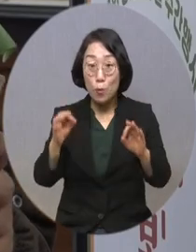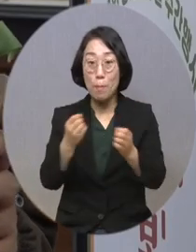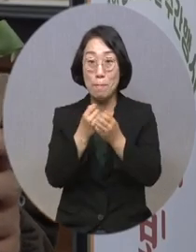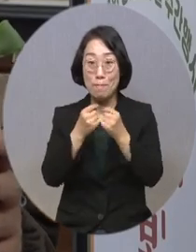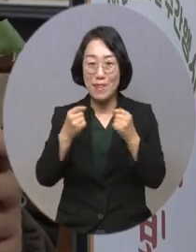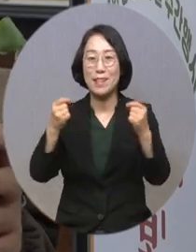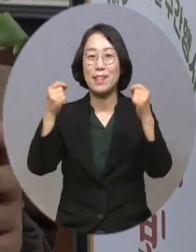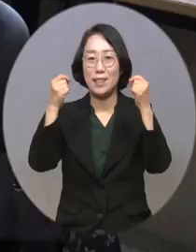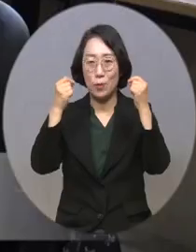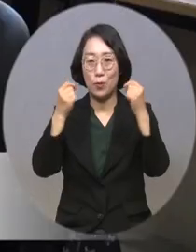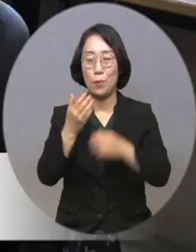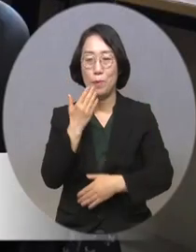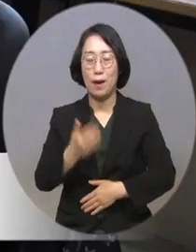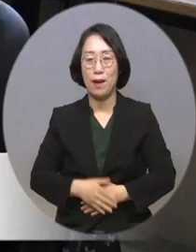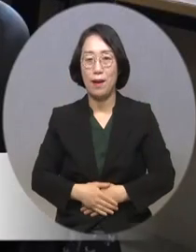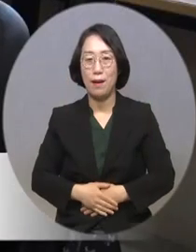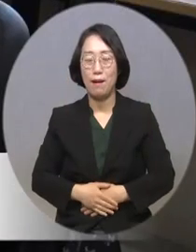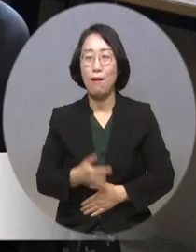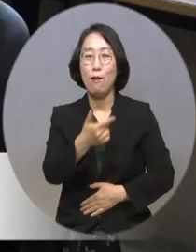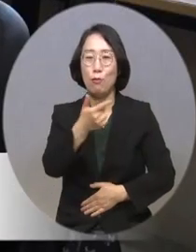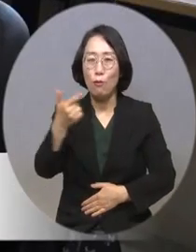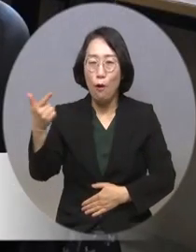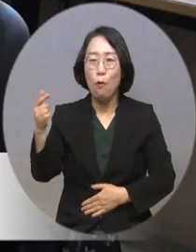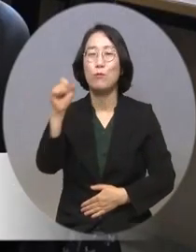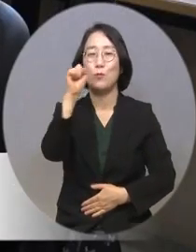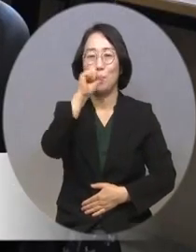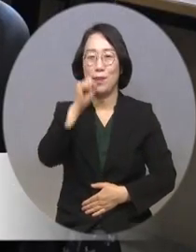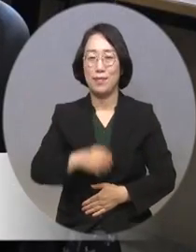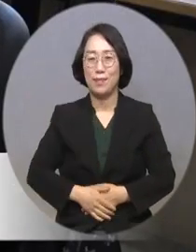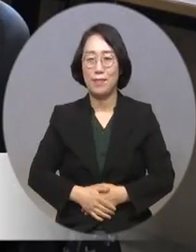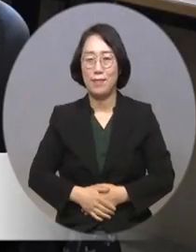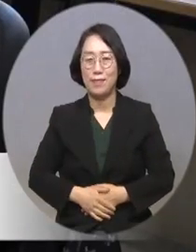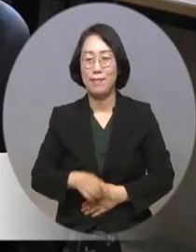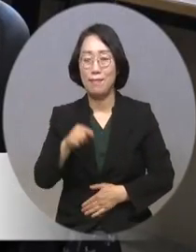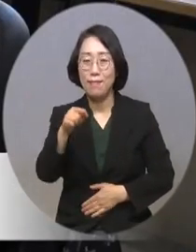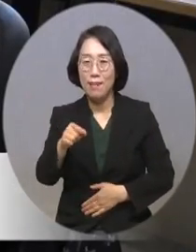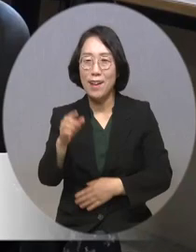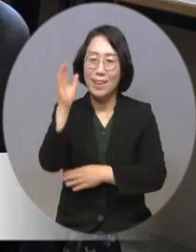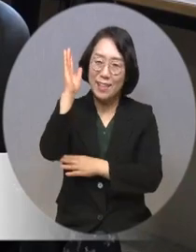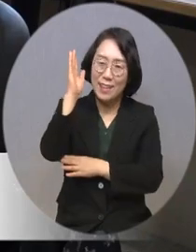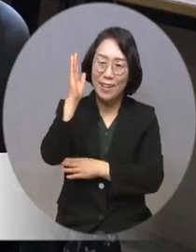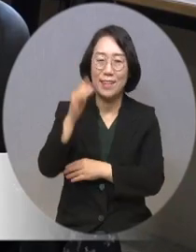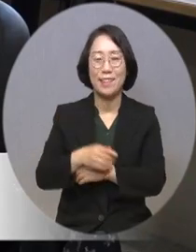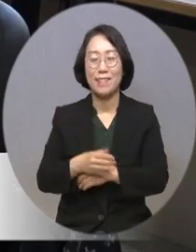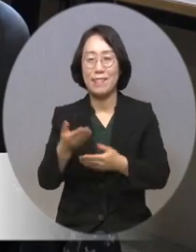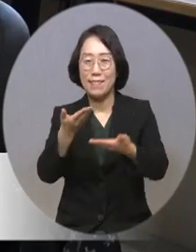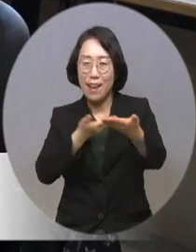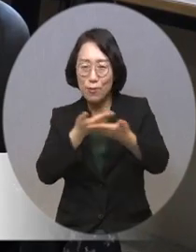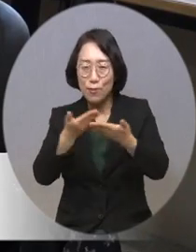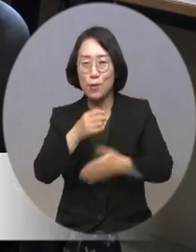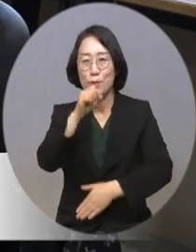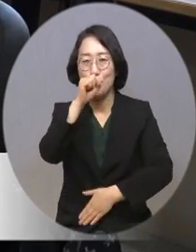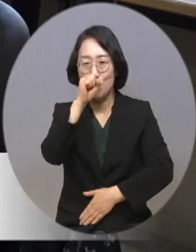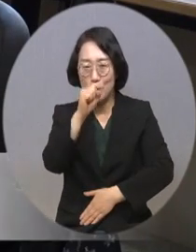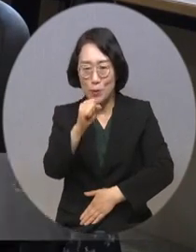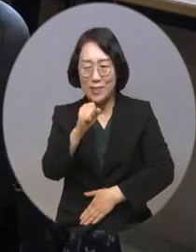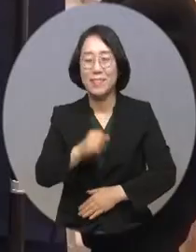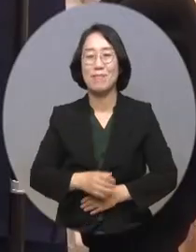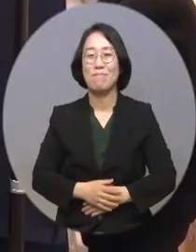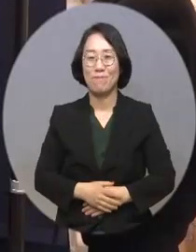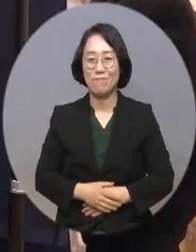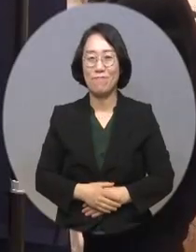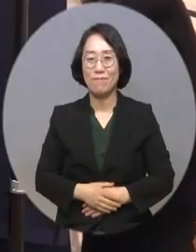미소가 가득합니다. 너무너무 좋았어요. 이제 이 얘기 저 얘기 하니까 너무